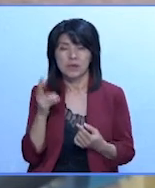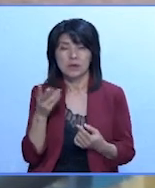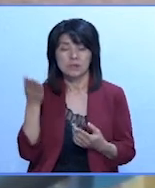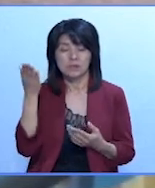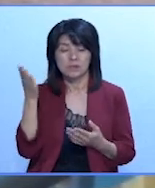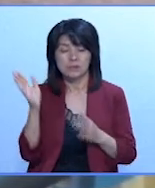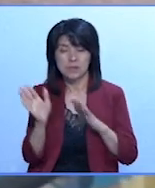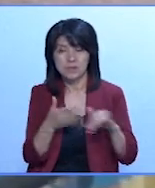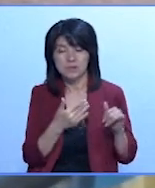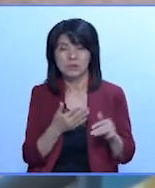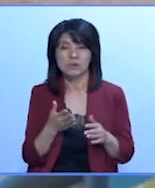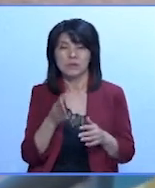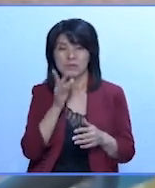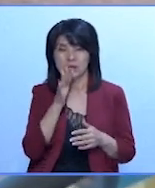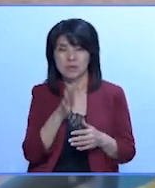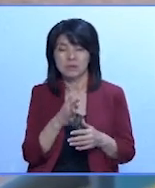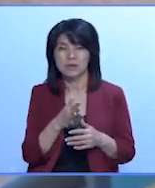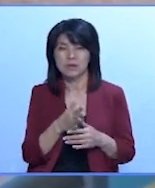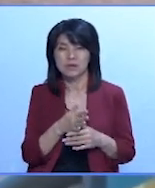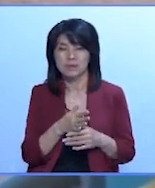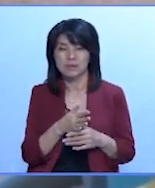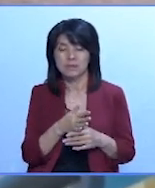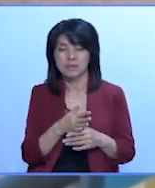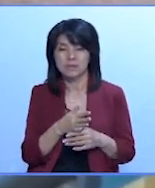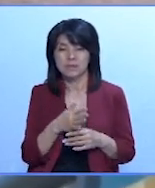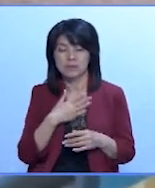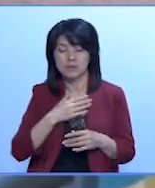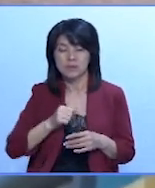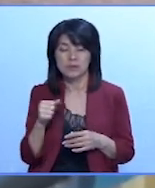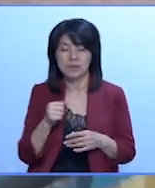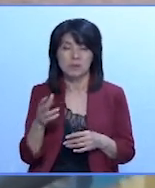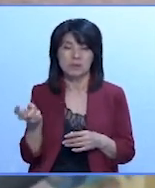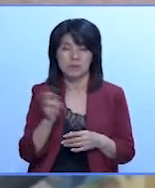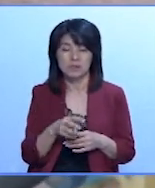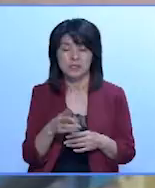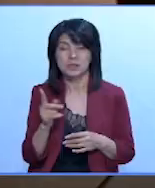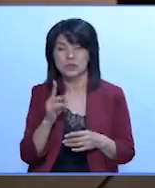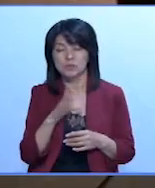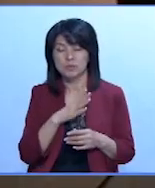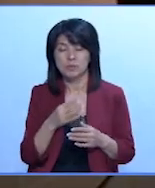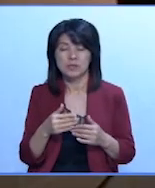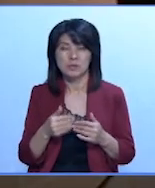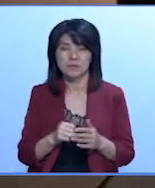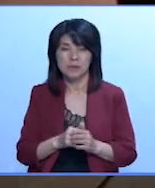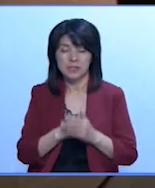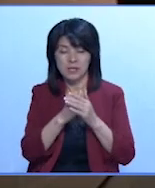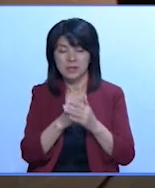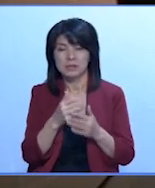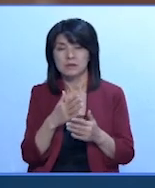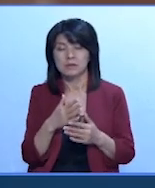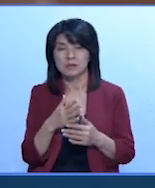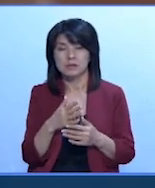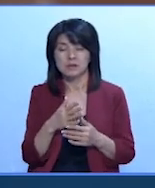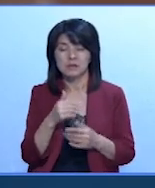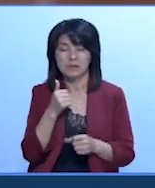жолдасымен, немерем, балам бесеуміз келіп осы гүл шағын қоюға келдік еске алып. Бағдарлама барысында көрермендер